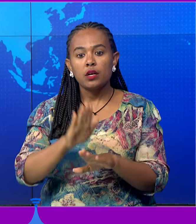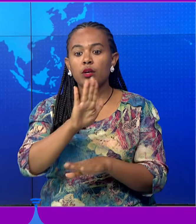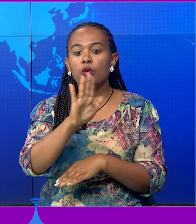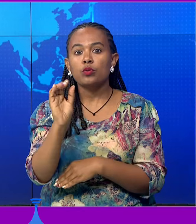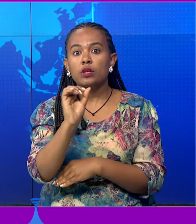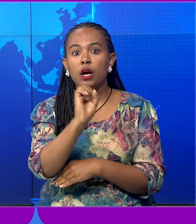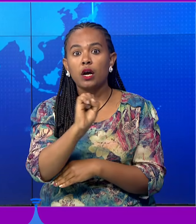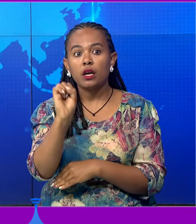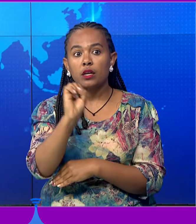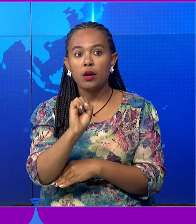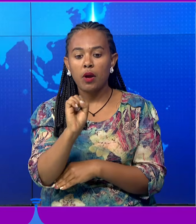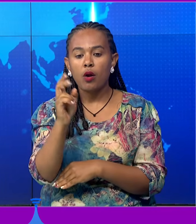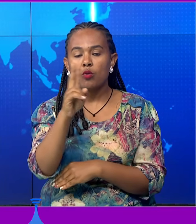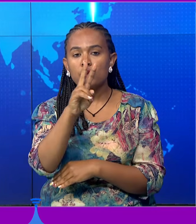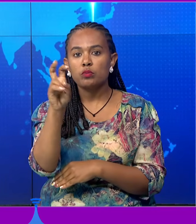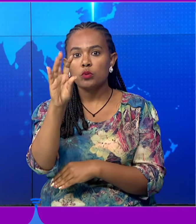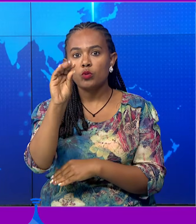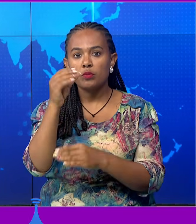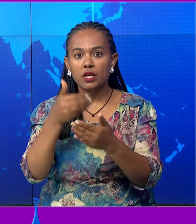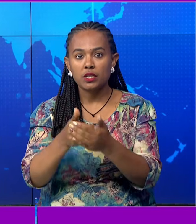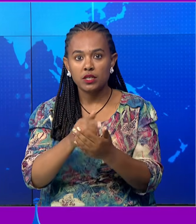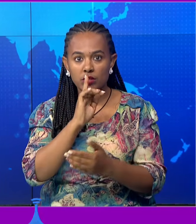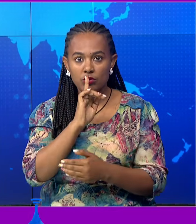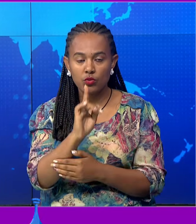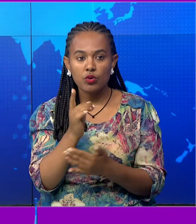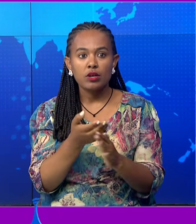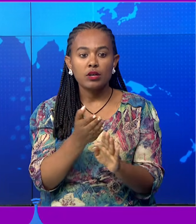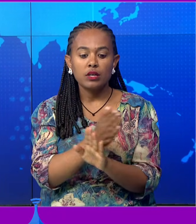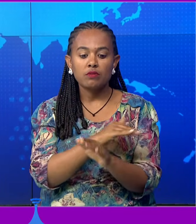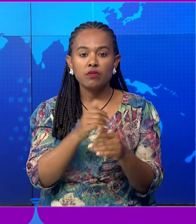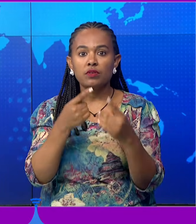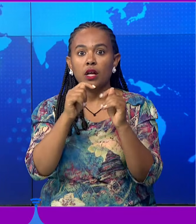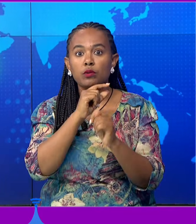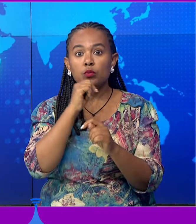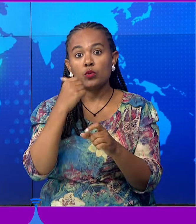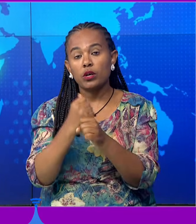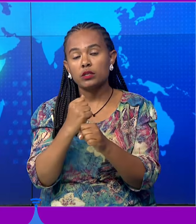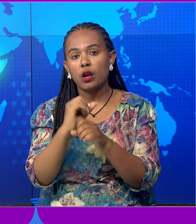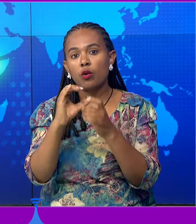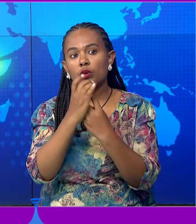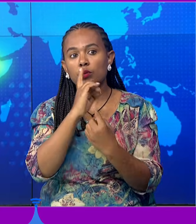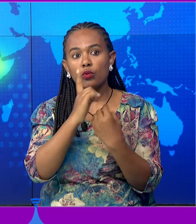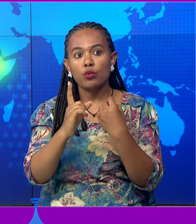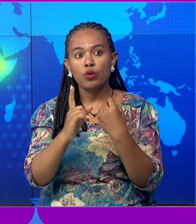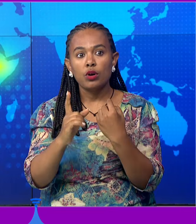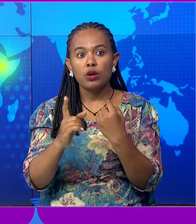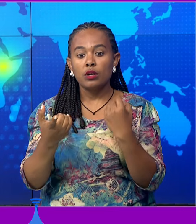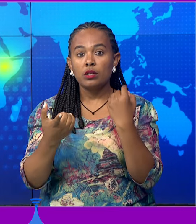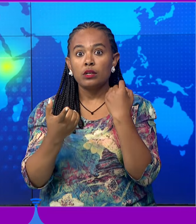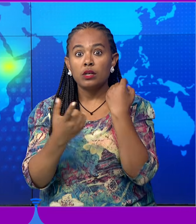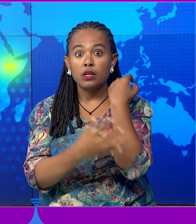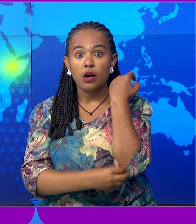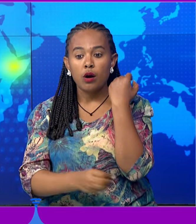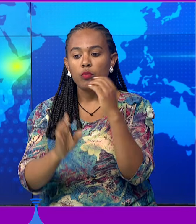ቅዳሜ ገበያዎች 250 ድረስ ነው። ከዚህ በፊት ያልተሞከሩ ያሰራር ሁኔታዎች ነው። ለድሃው በሩ ላይ ነው ገበያ ሄደው